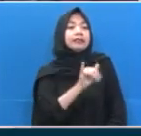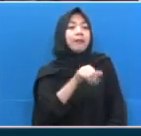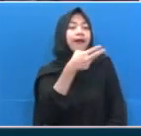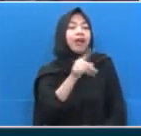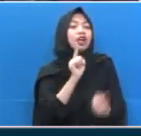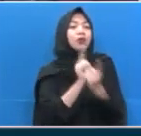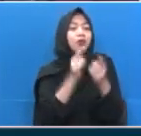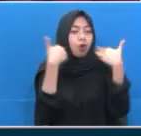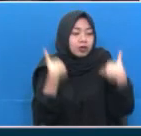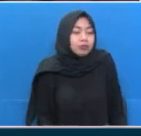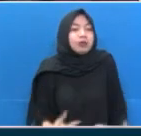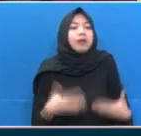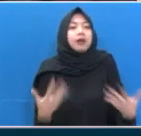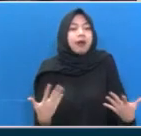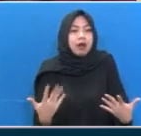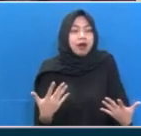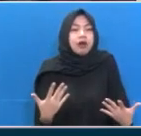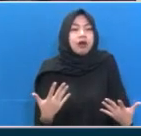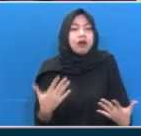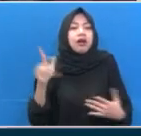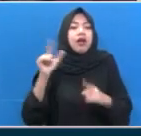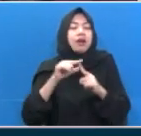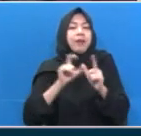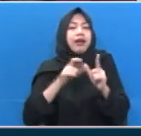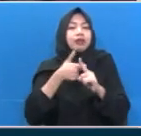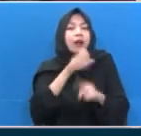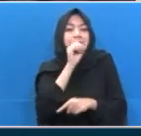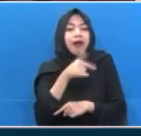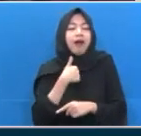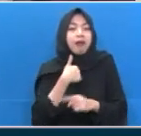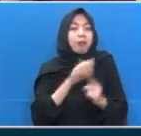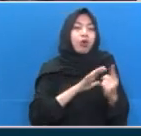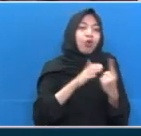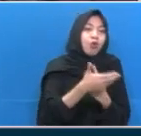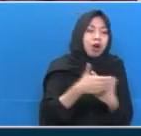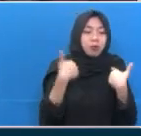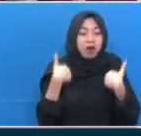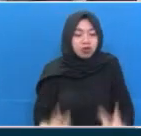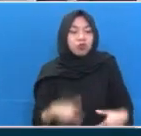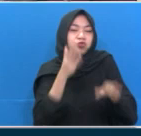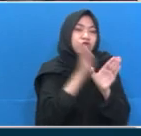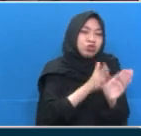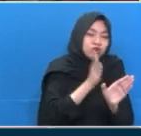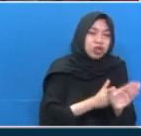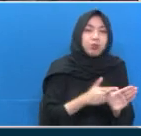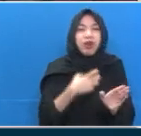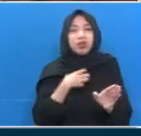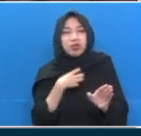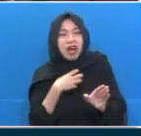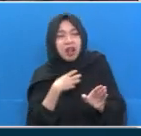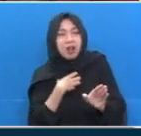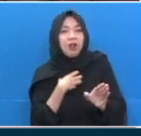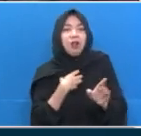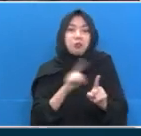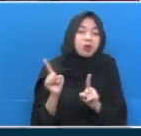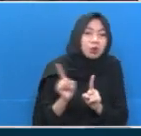kalau teska bilang harus memberikan pengawasan perlindungan dari segi psikis juga mental juga kondisi